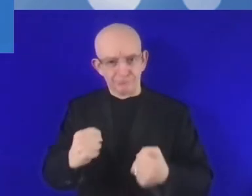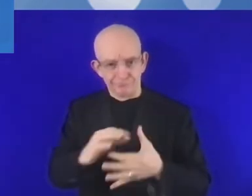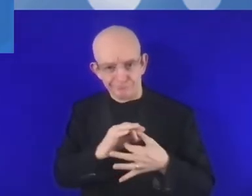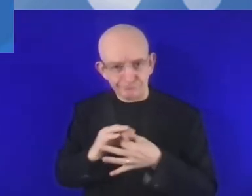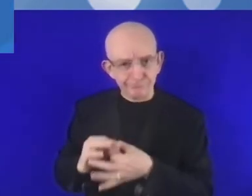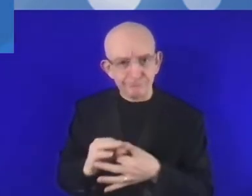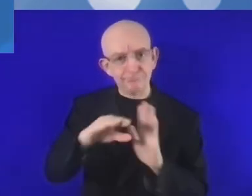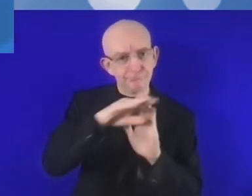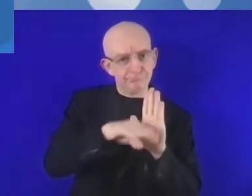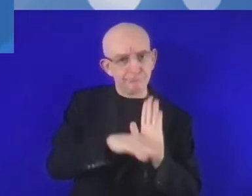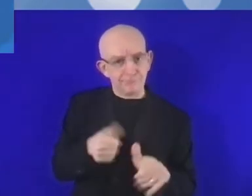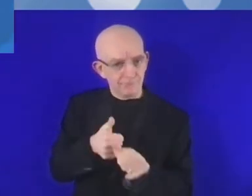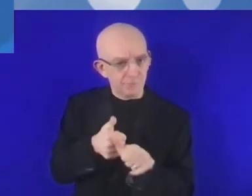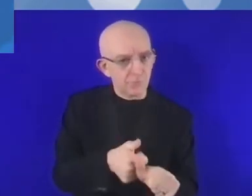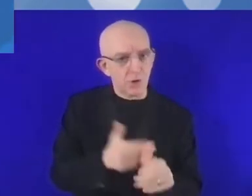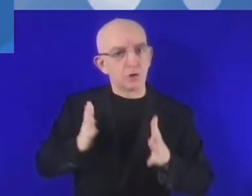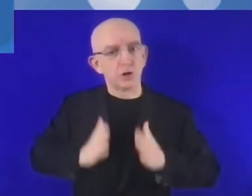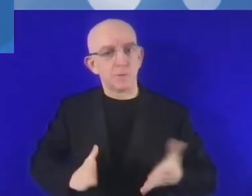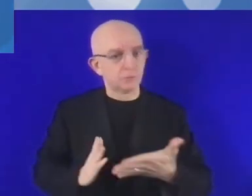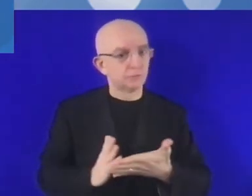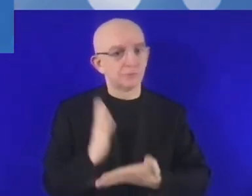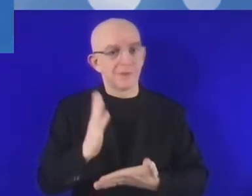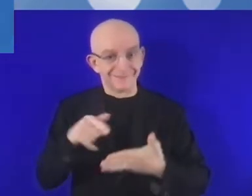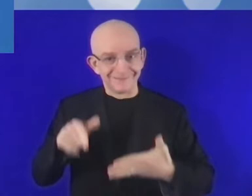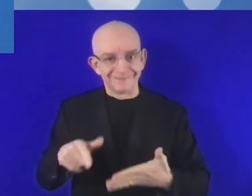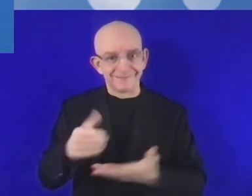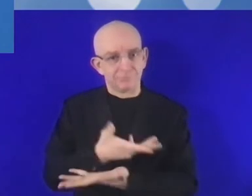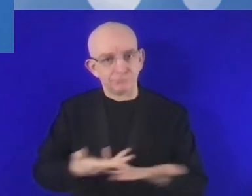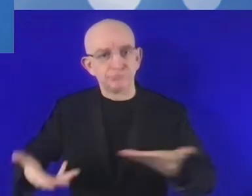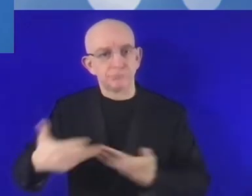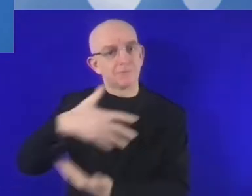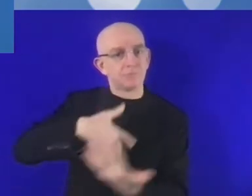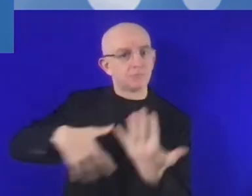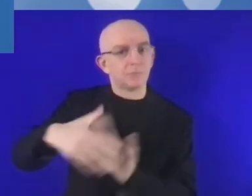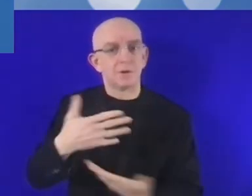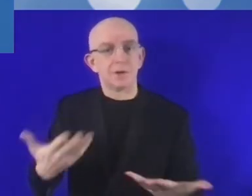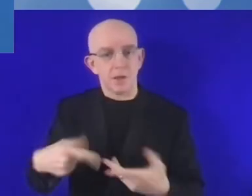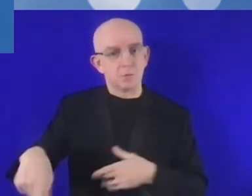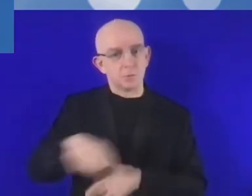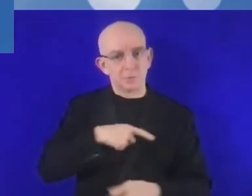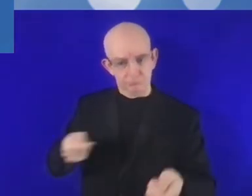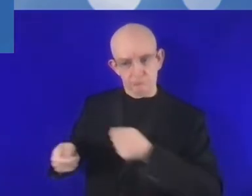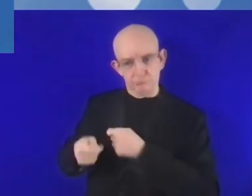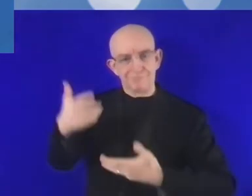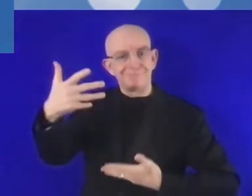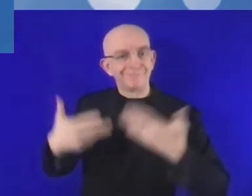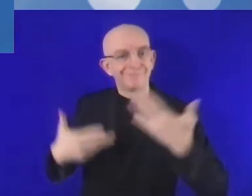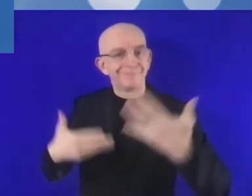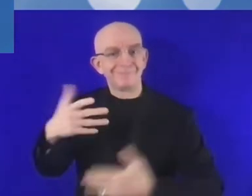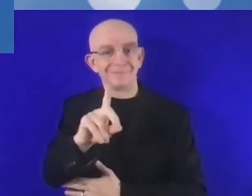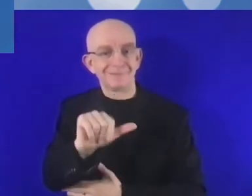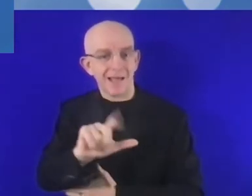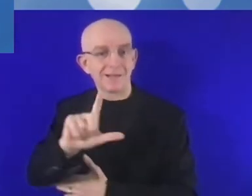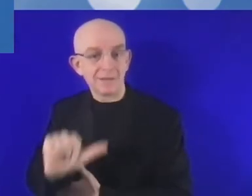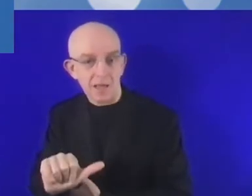التعاون المعزز بوضع قواعد واضحة لحماية حقوق الإنسان والحريات الأساسية، من خلال استعادة